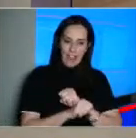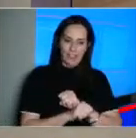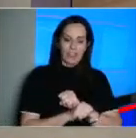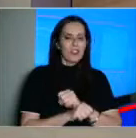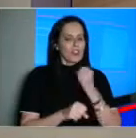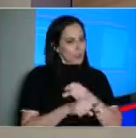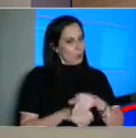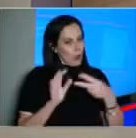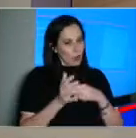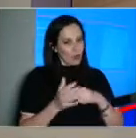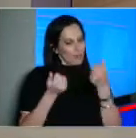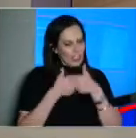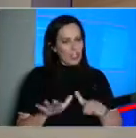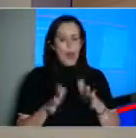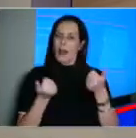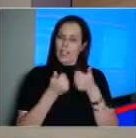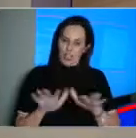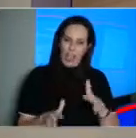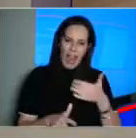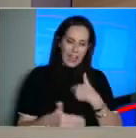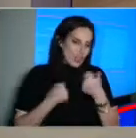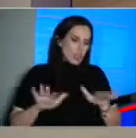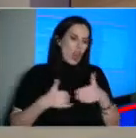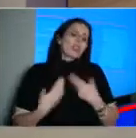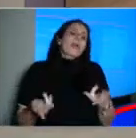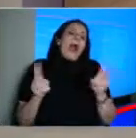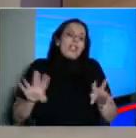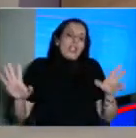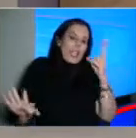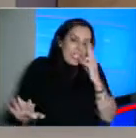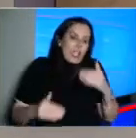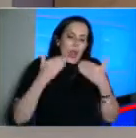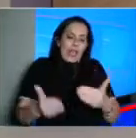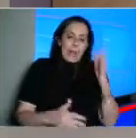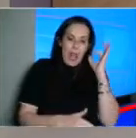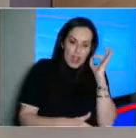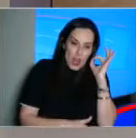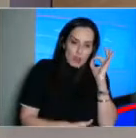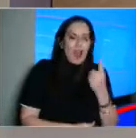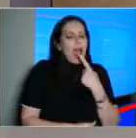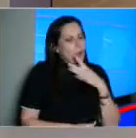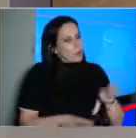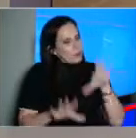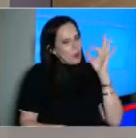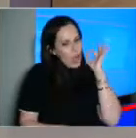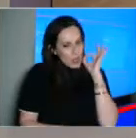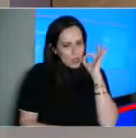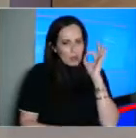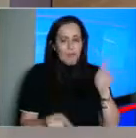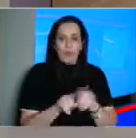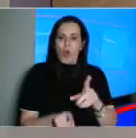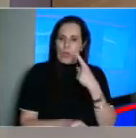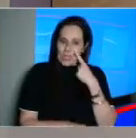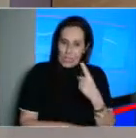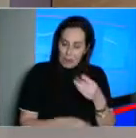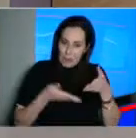שהרצנו פה בתוכנית ונכשל. מה נכשל? אני כישלון, זה מה יש. ניסינו לקדם נשים. אמרנו תבחרו בנשים, וכמו שזה